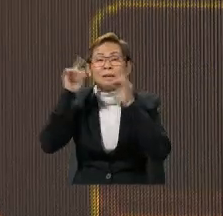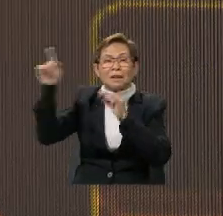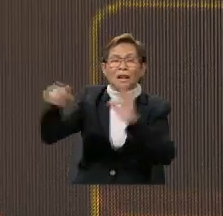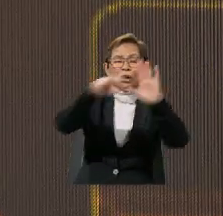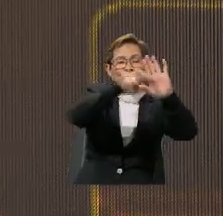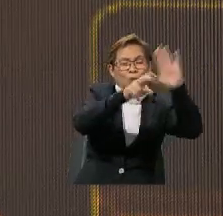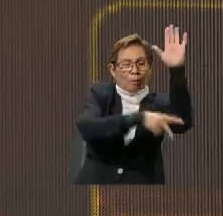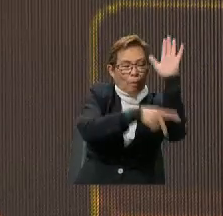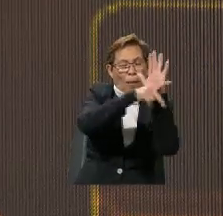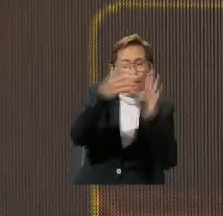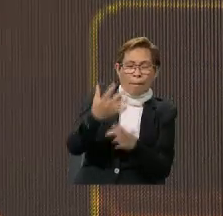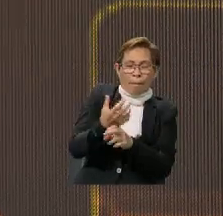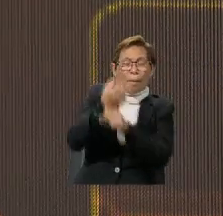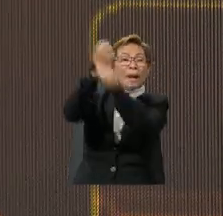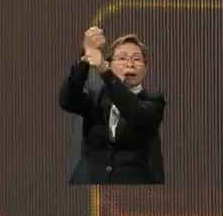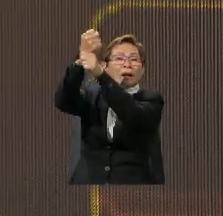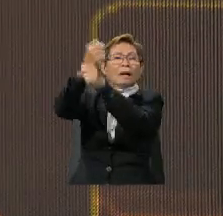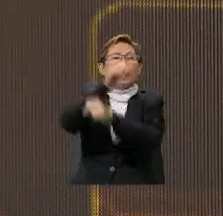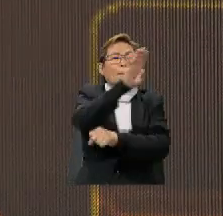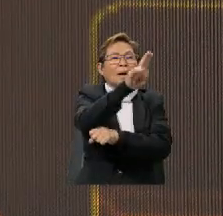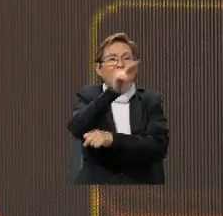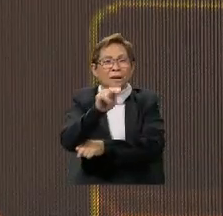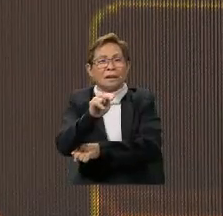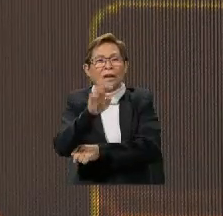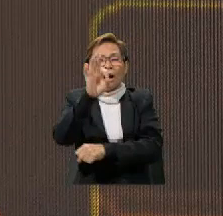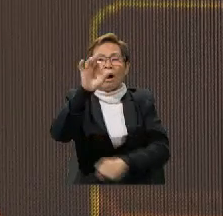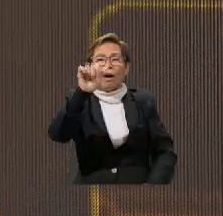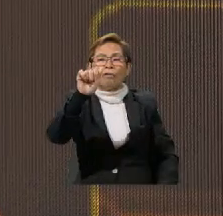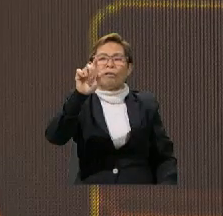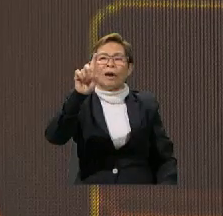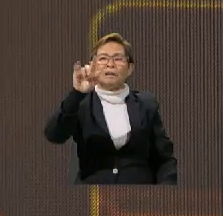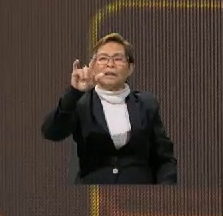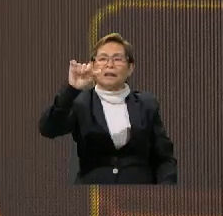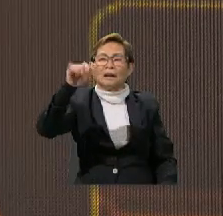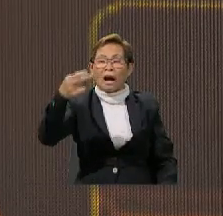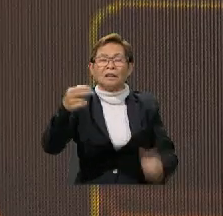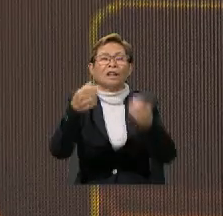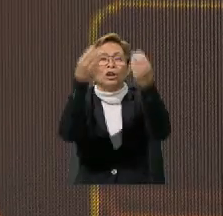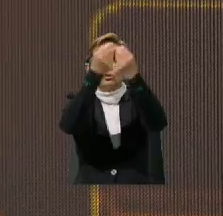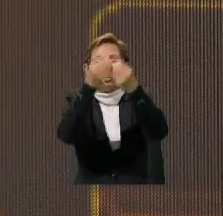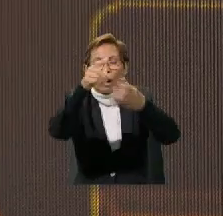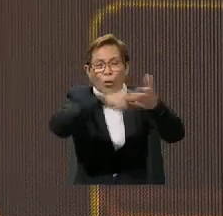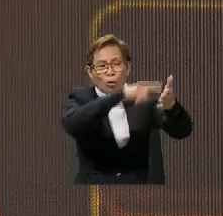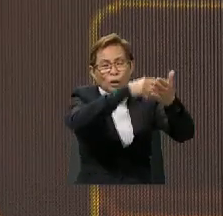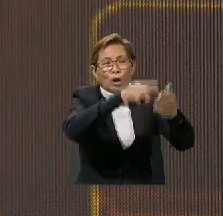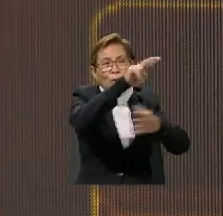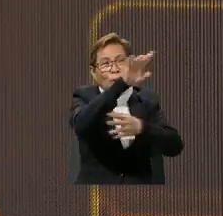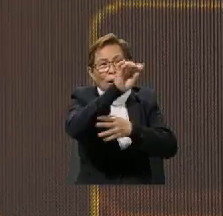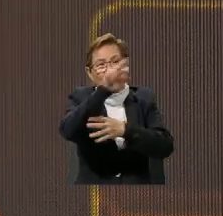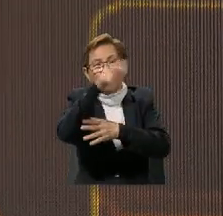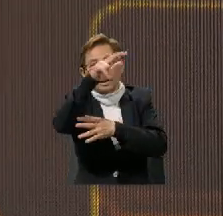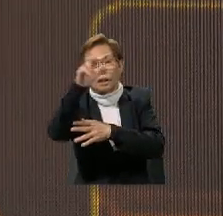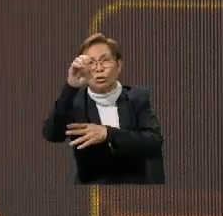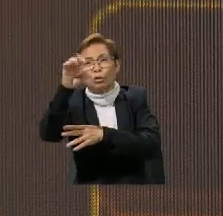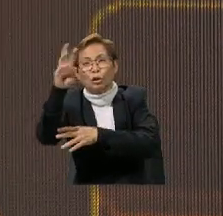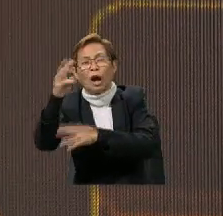ini dimenangi oleh barisan nasional Fadilah Yusuf dengan jumlah undi 28.36